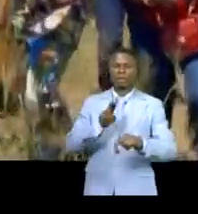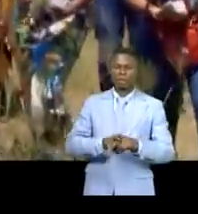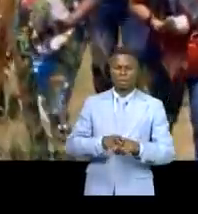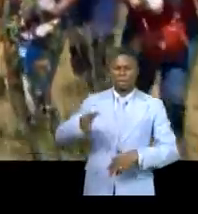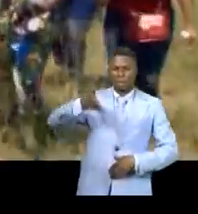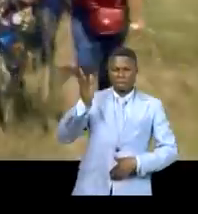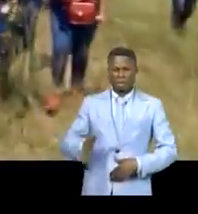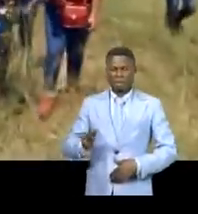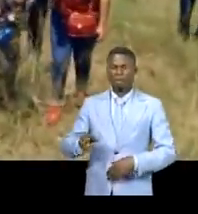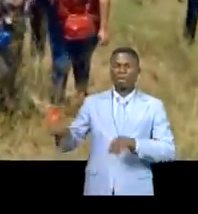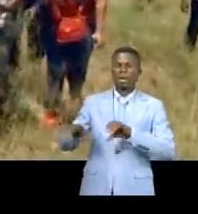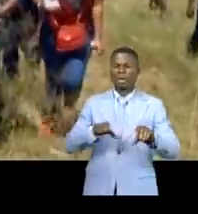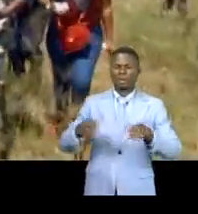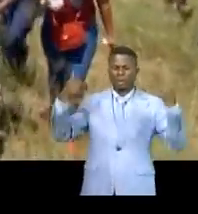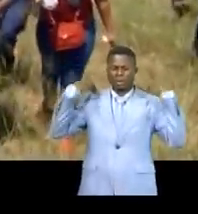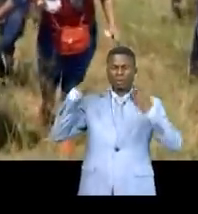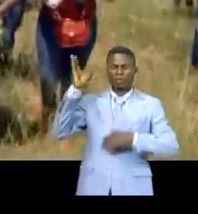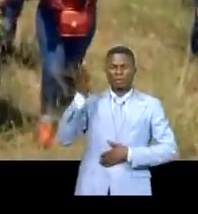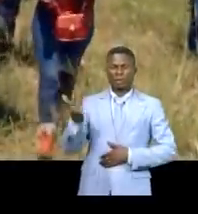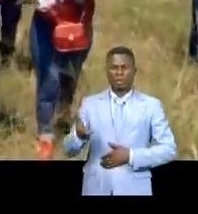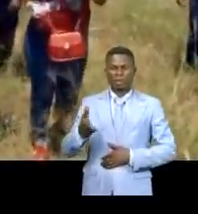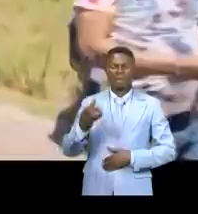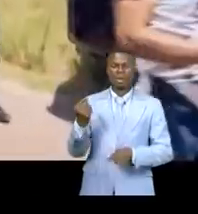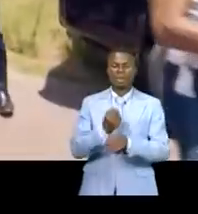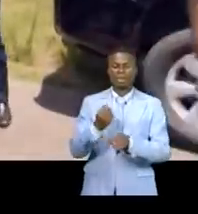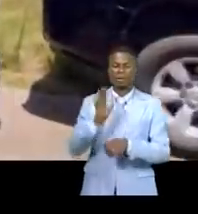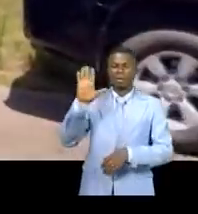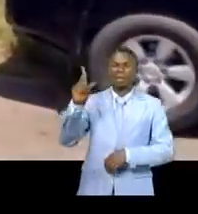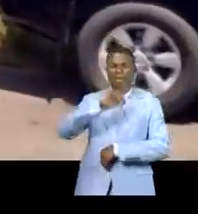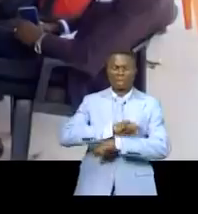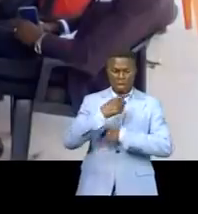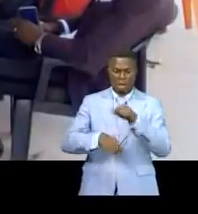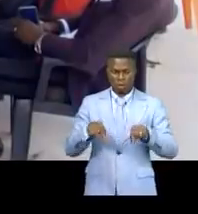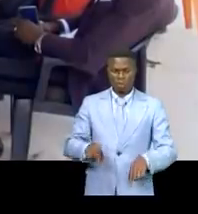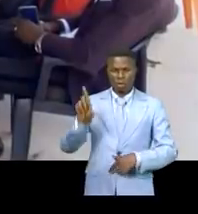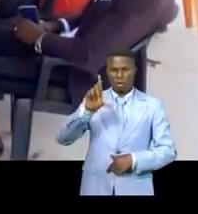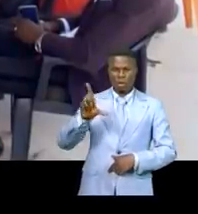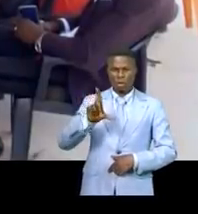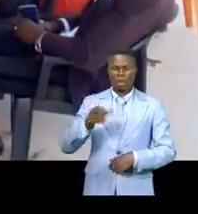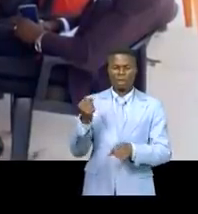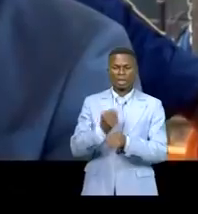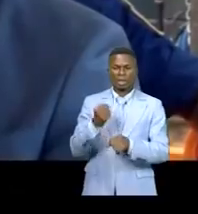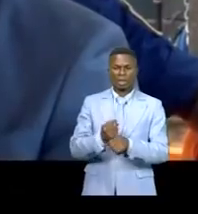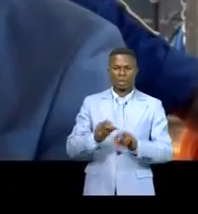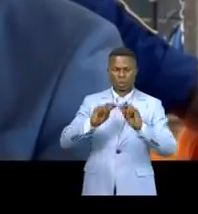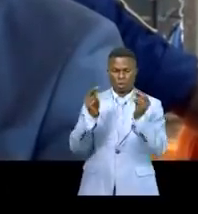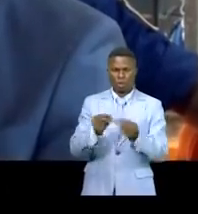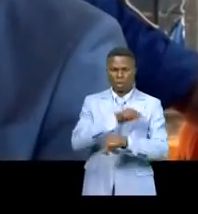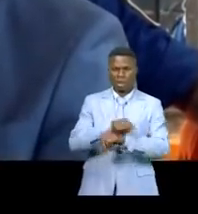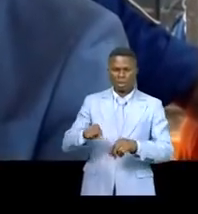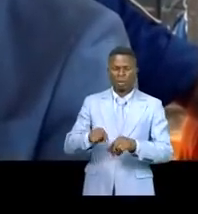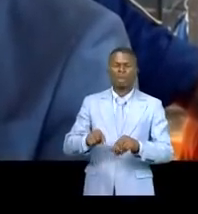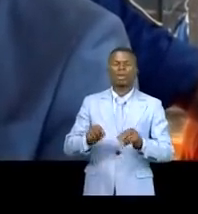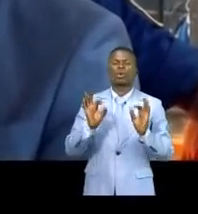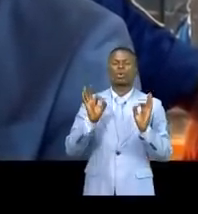experts sectoriels et des autorités coutumières. Cette mission de 5 jours a débuté ce lundi par une séance de travail dans les installations du nouveau